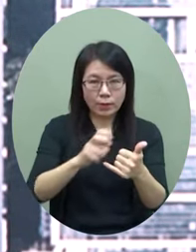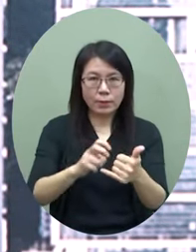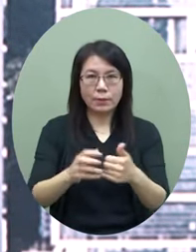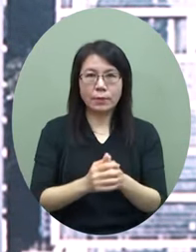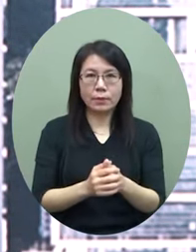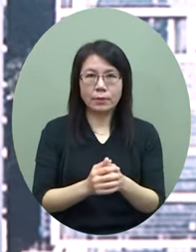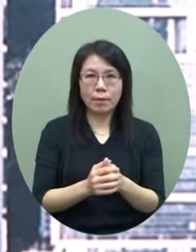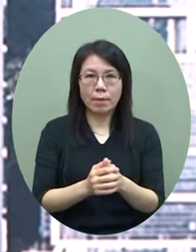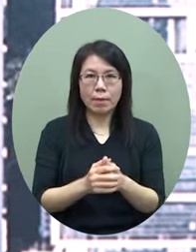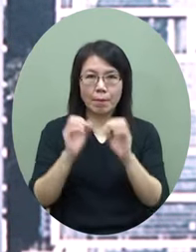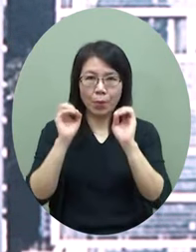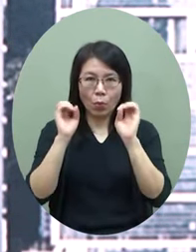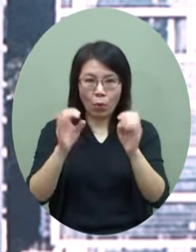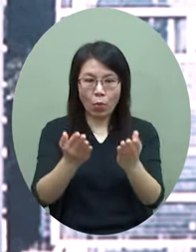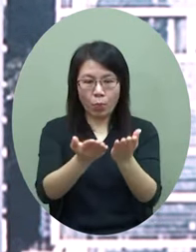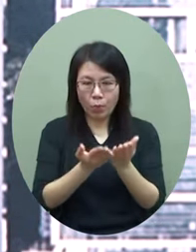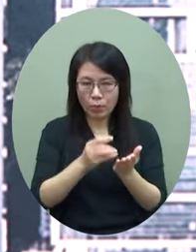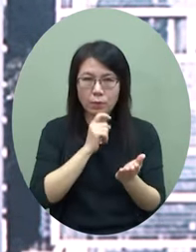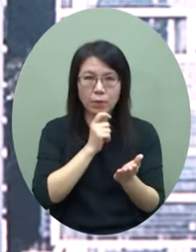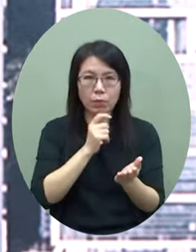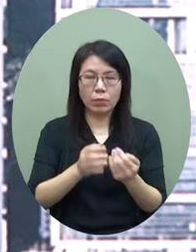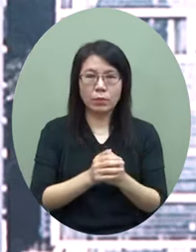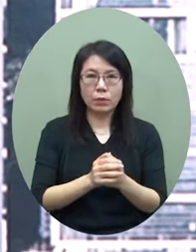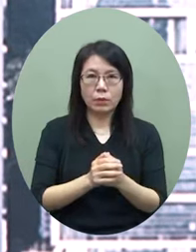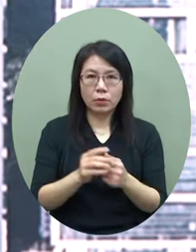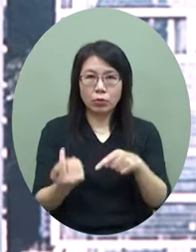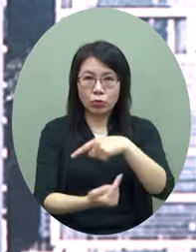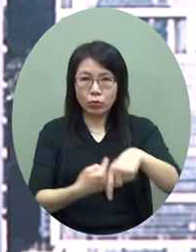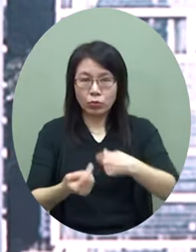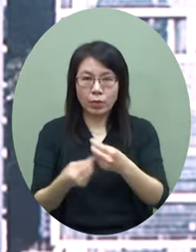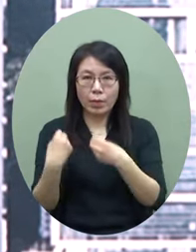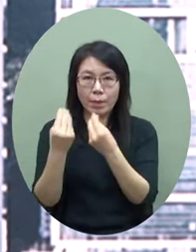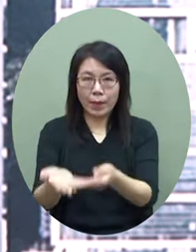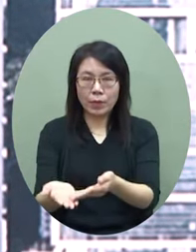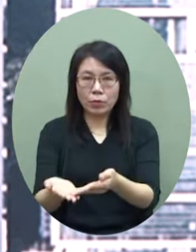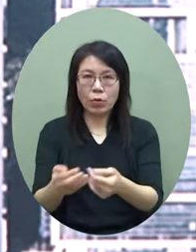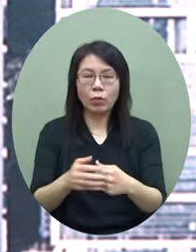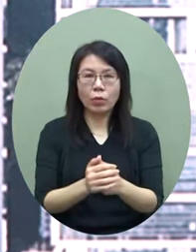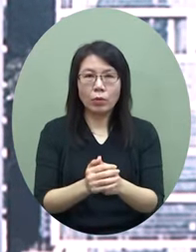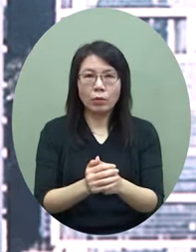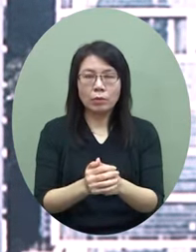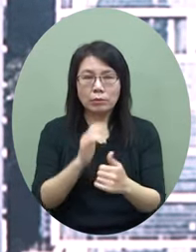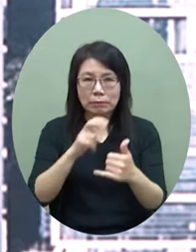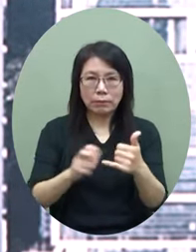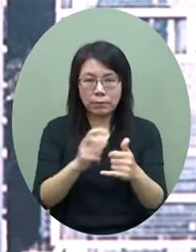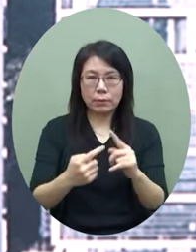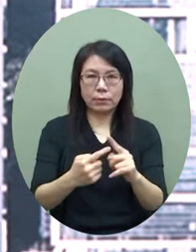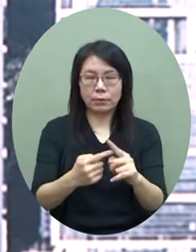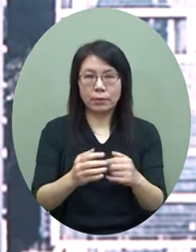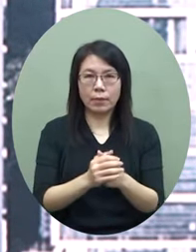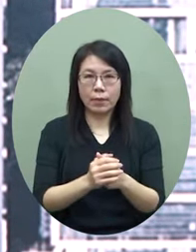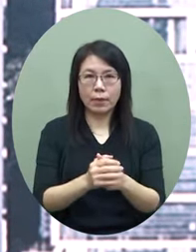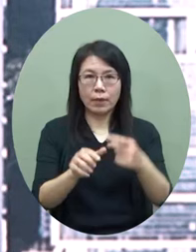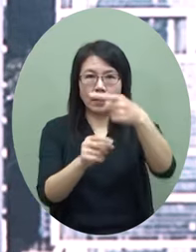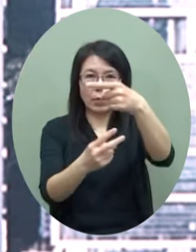結果都已經出了亦都轉送給受檢的人士我們在當日